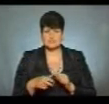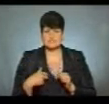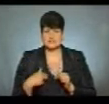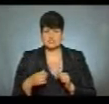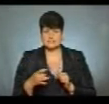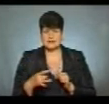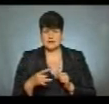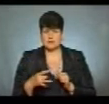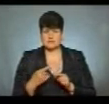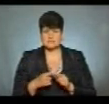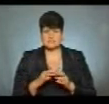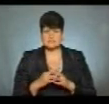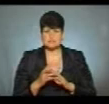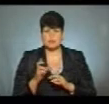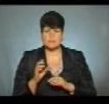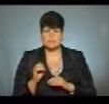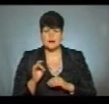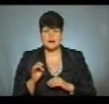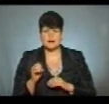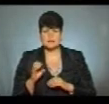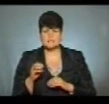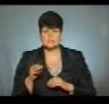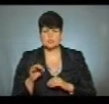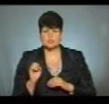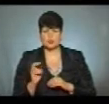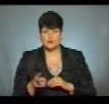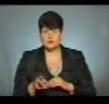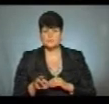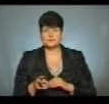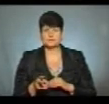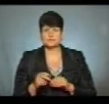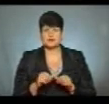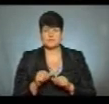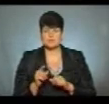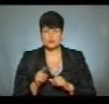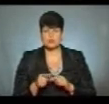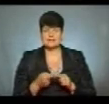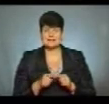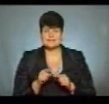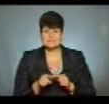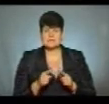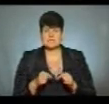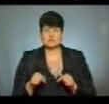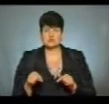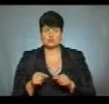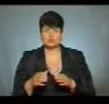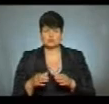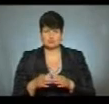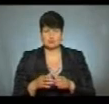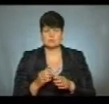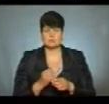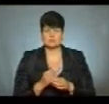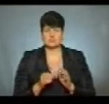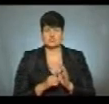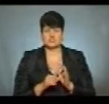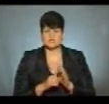району, це село Бересток і це. І крім того, ще ця структура «Технобуцентр» виставляє 6 струменевих